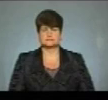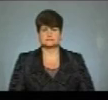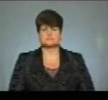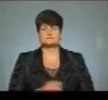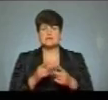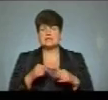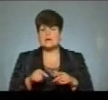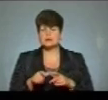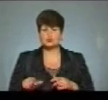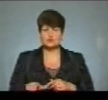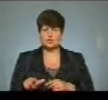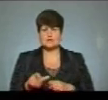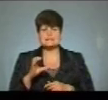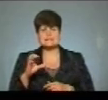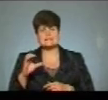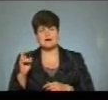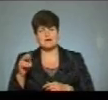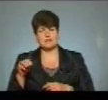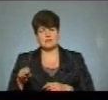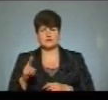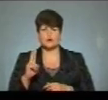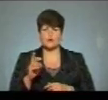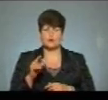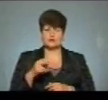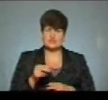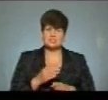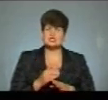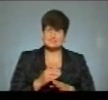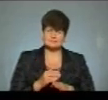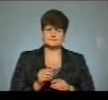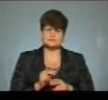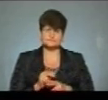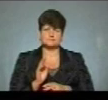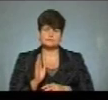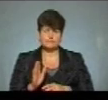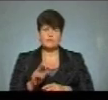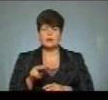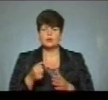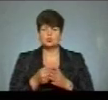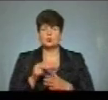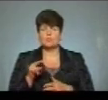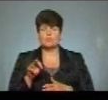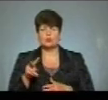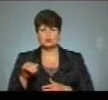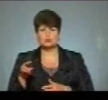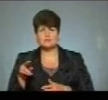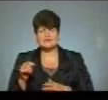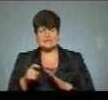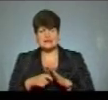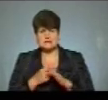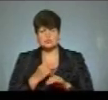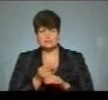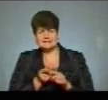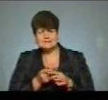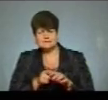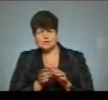Ділянку дороги між Скалотом і Колодіївкою Підволочиського району частково відремонтують. До Полопанівського кар'єру збудують об'їзну технологічну